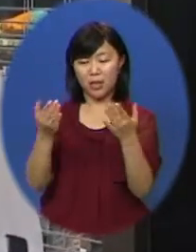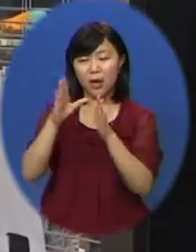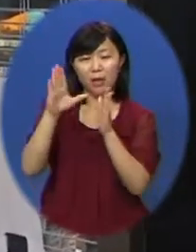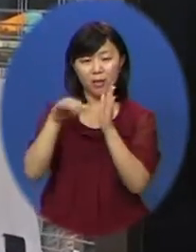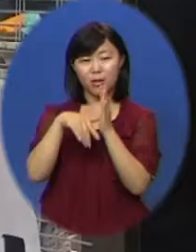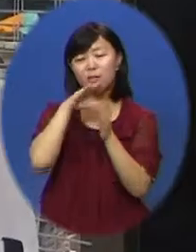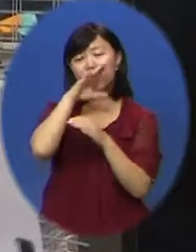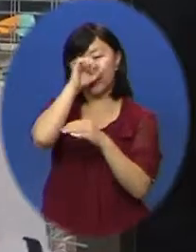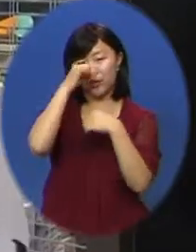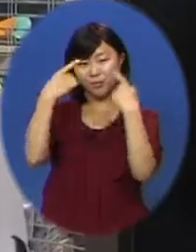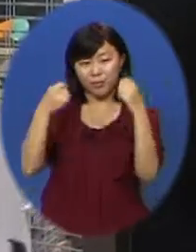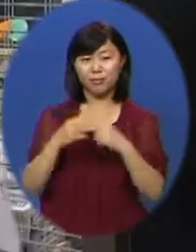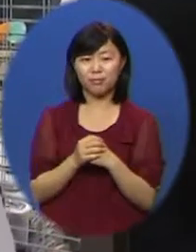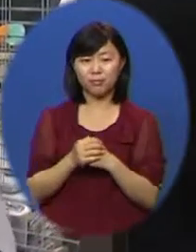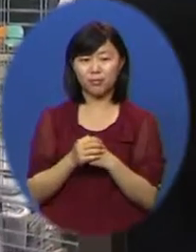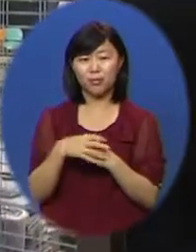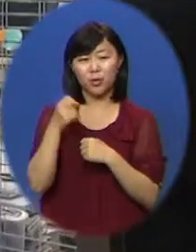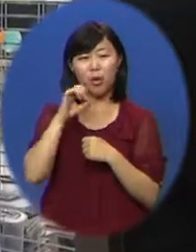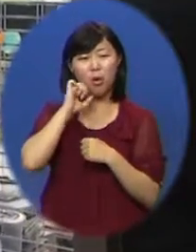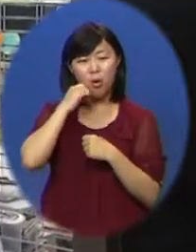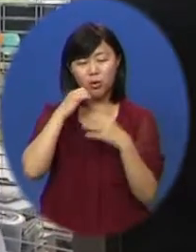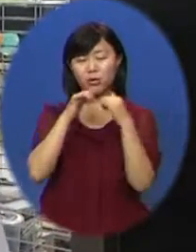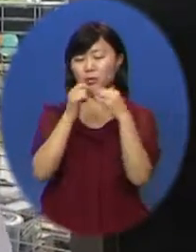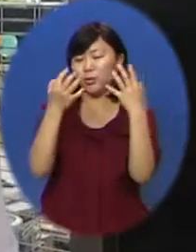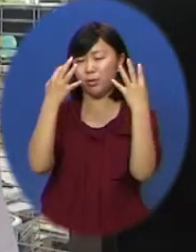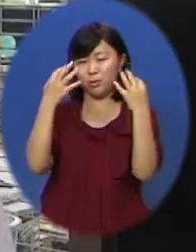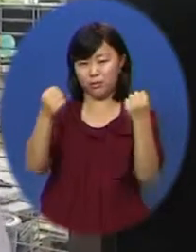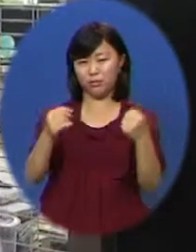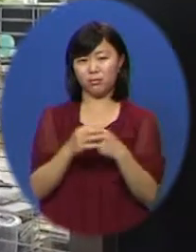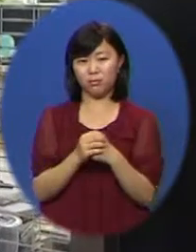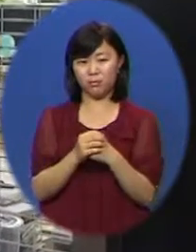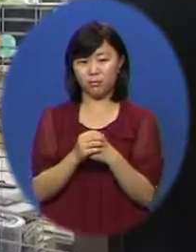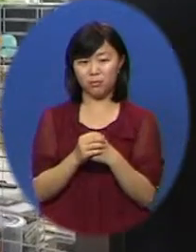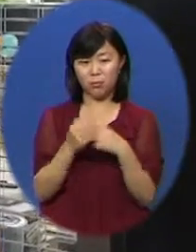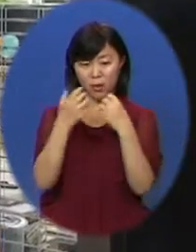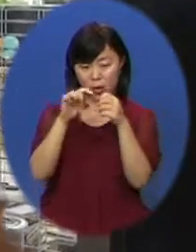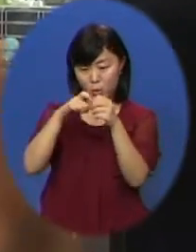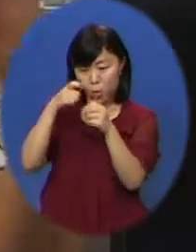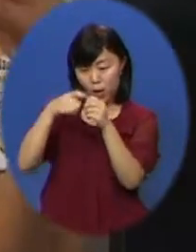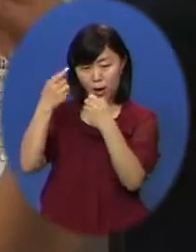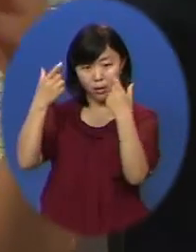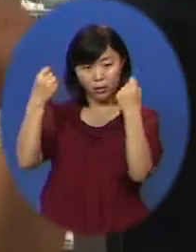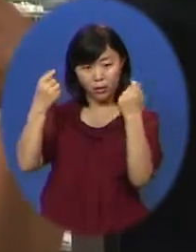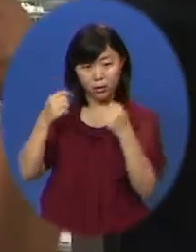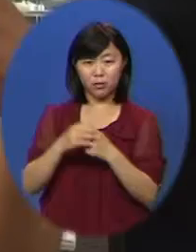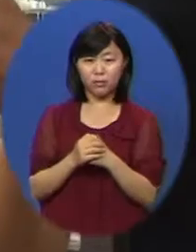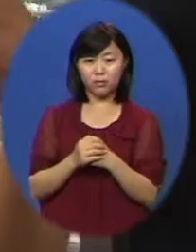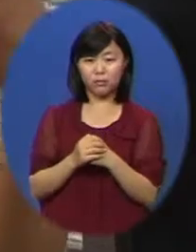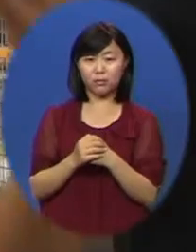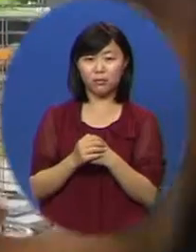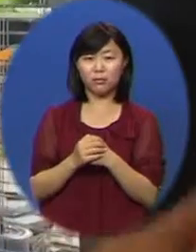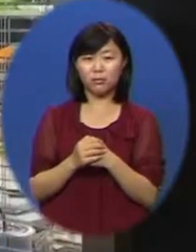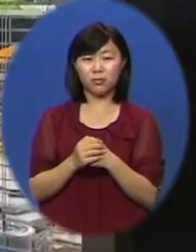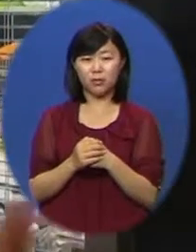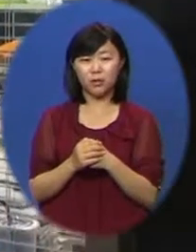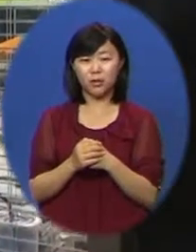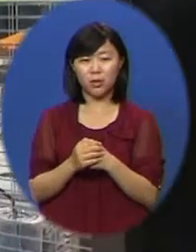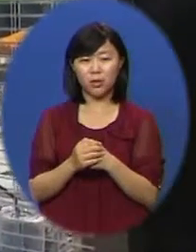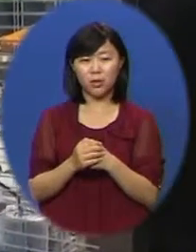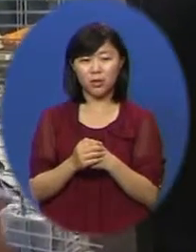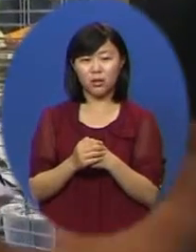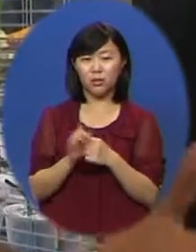데는 참 좋은 것 같아요. 근데 또 열악한 상황도 많이 있어요. 예를 들어 조각 같은 경우는 좀 천정도